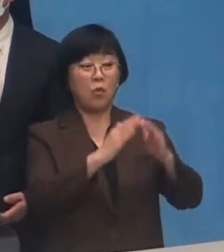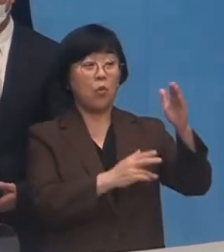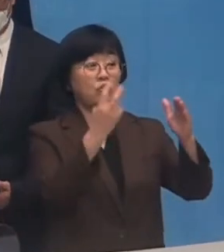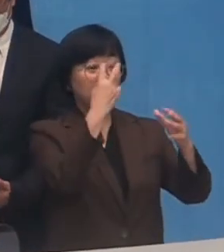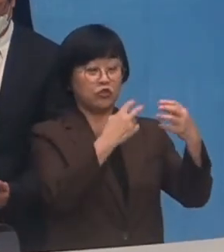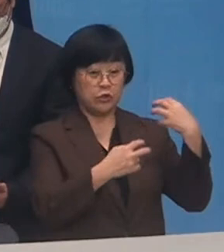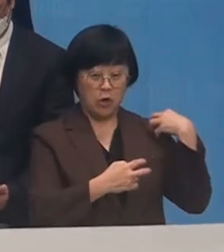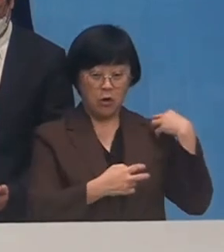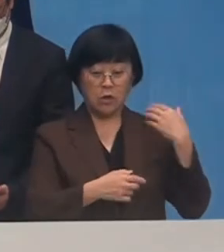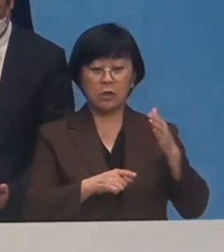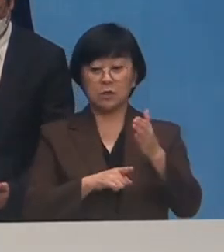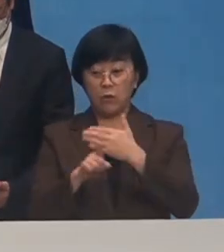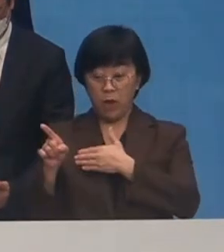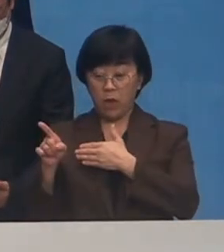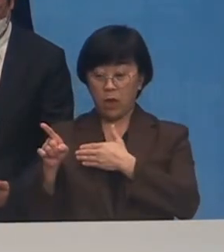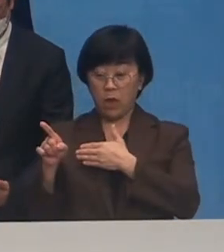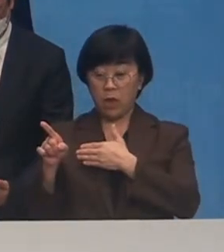공수처였고요.